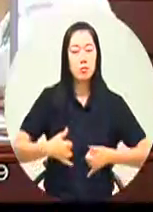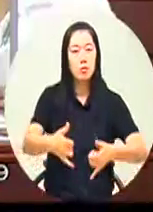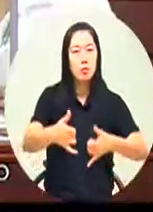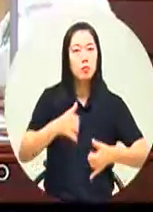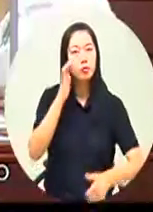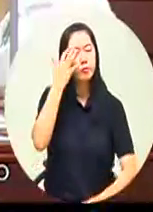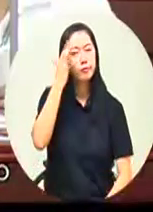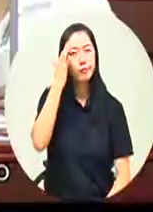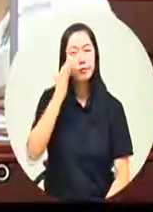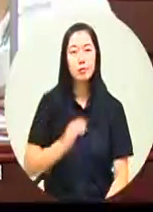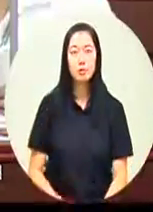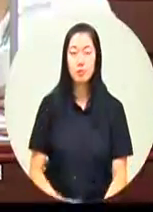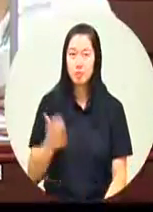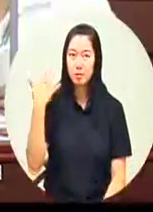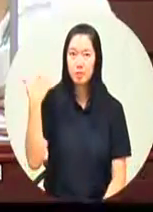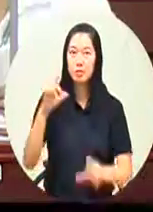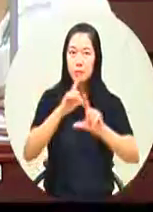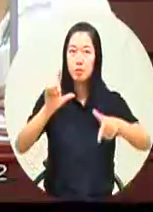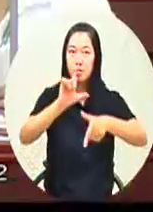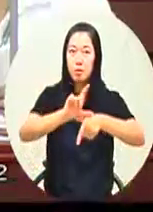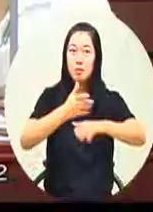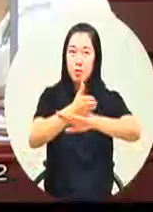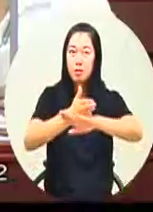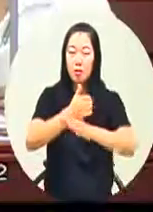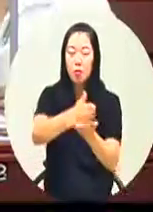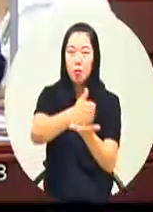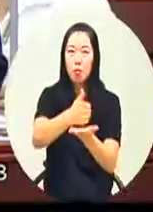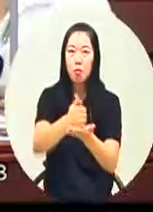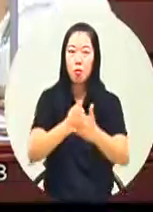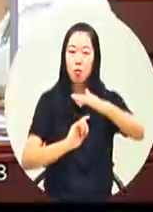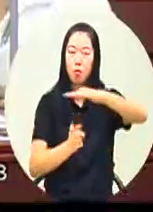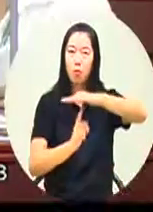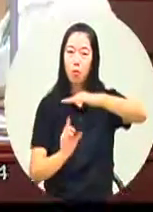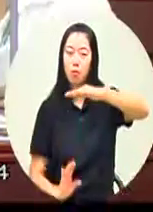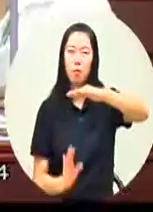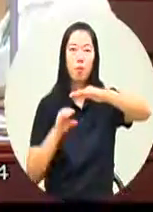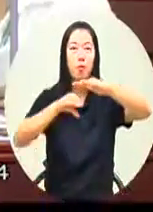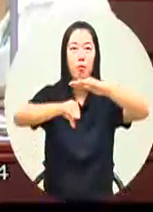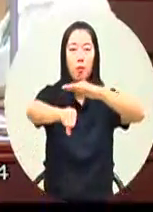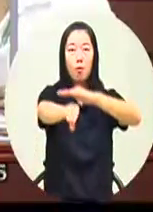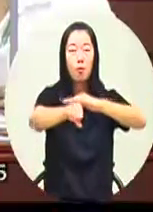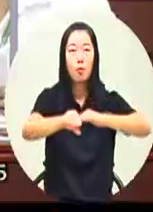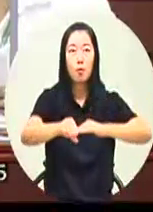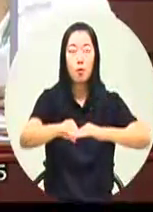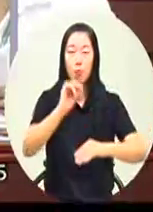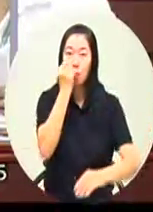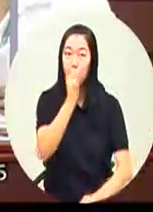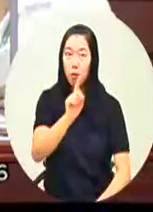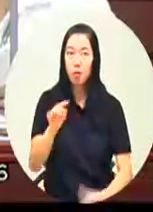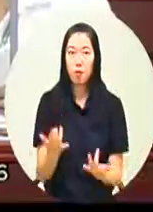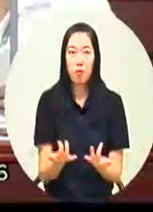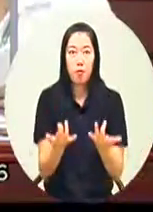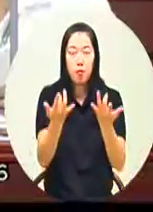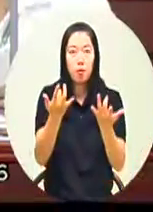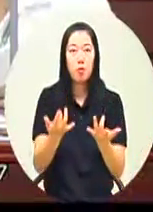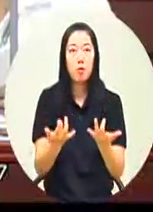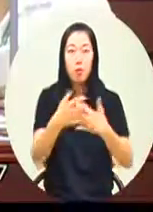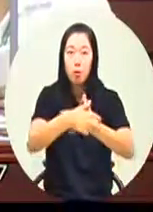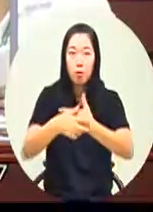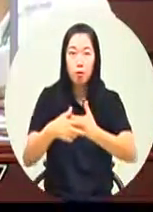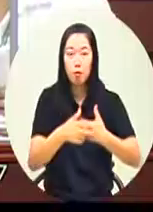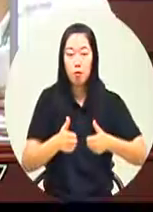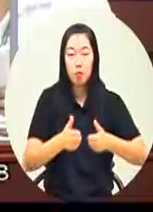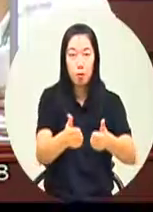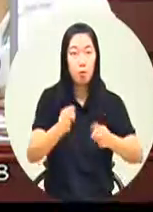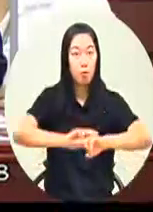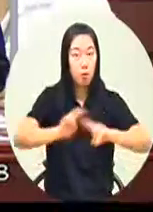较早拢是有大车要往遐入去接来高速公路吼。那所以特别是在草衙道开幕以后啊、也